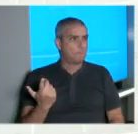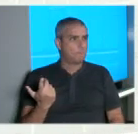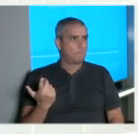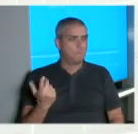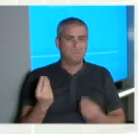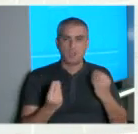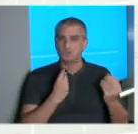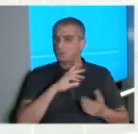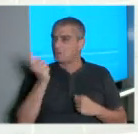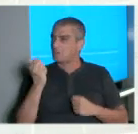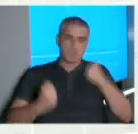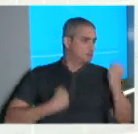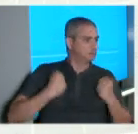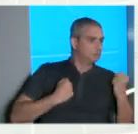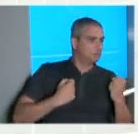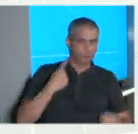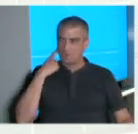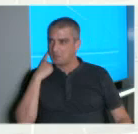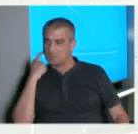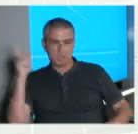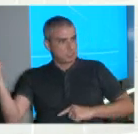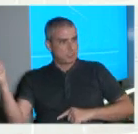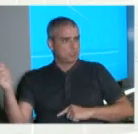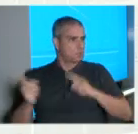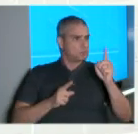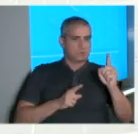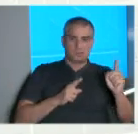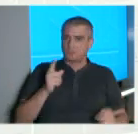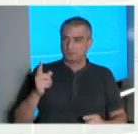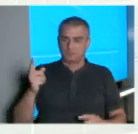מוכה משהו, כולם רצים, אתה שומע, אין להם סבלנות.